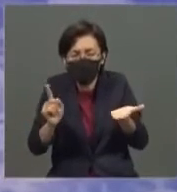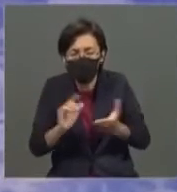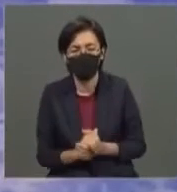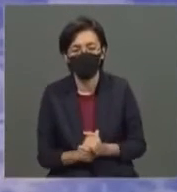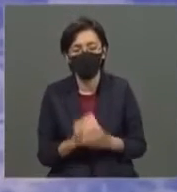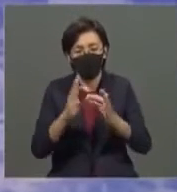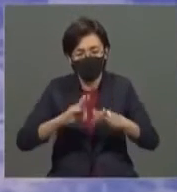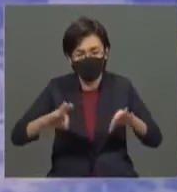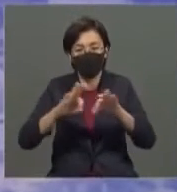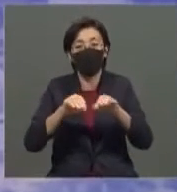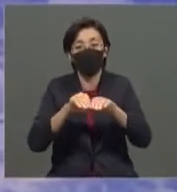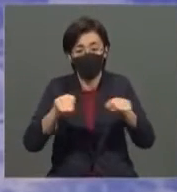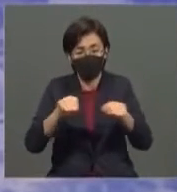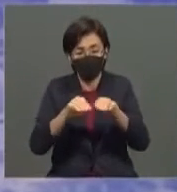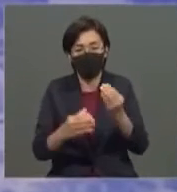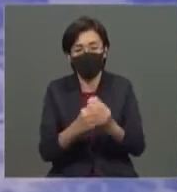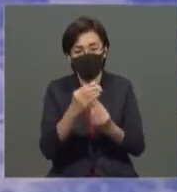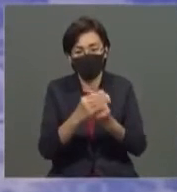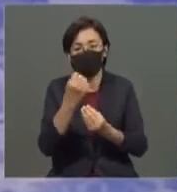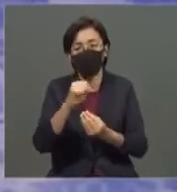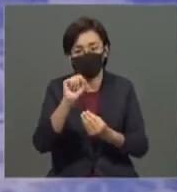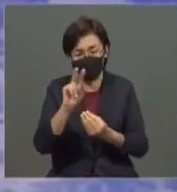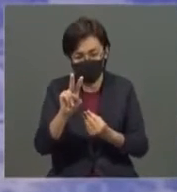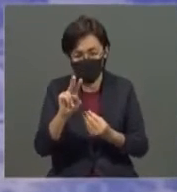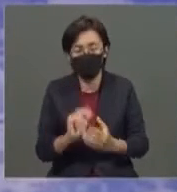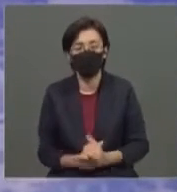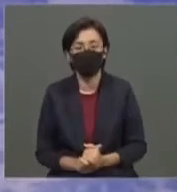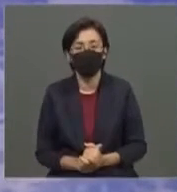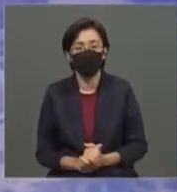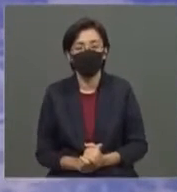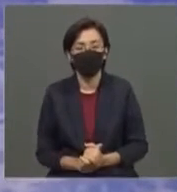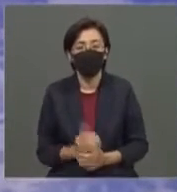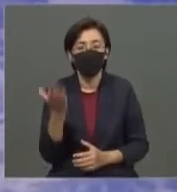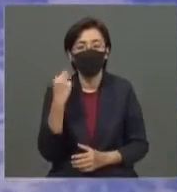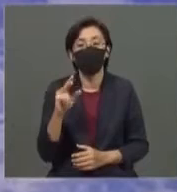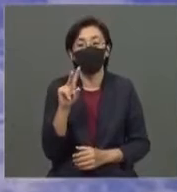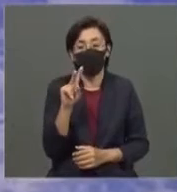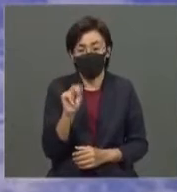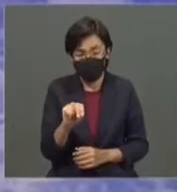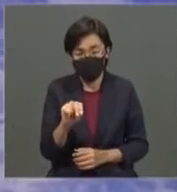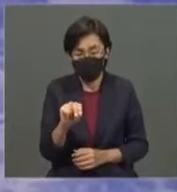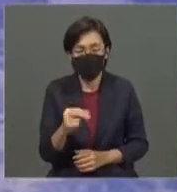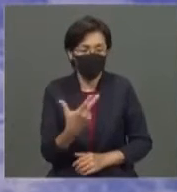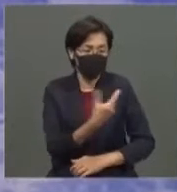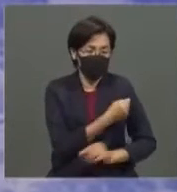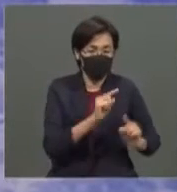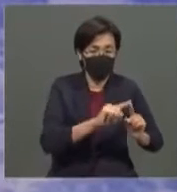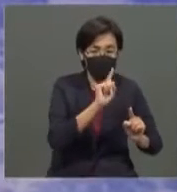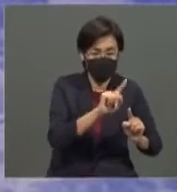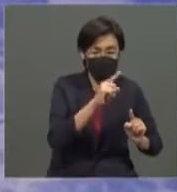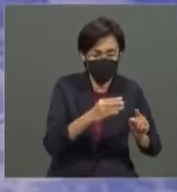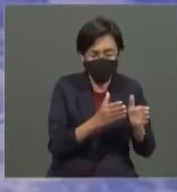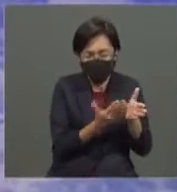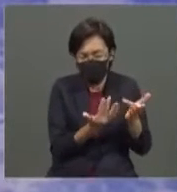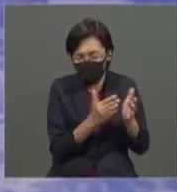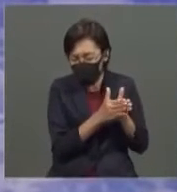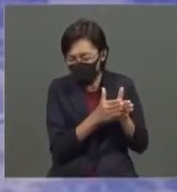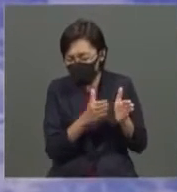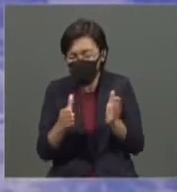อยู่ที่12สัปดาห์อยู่นะครับเราเคยทำเรื่องของการนัดเรื่องตรงนี้ลงไปนะครับ